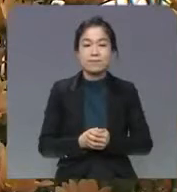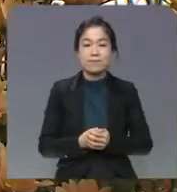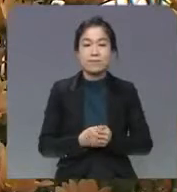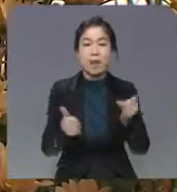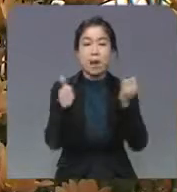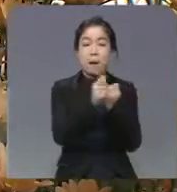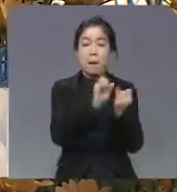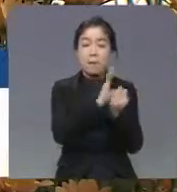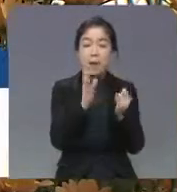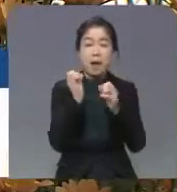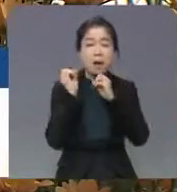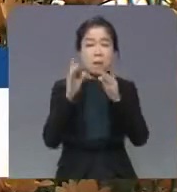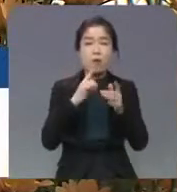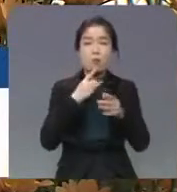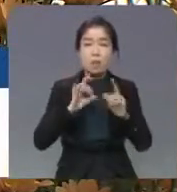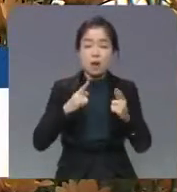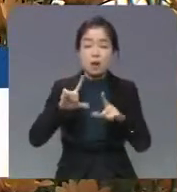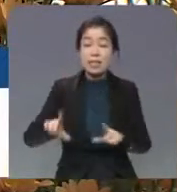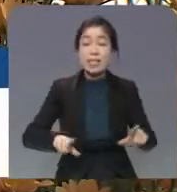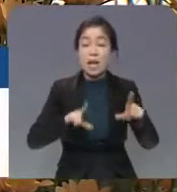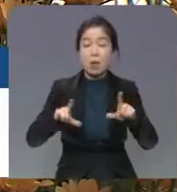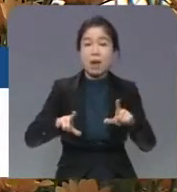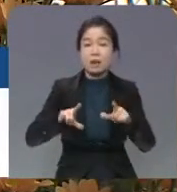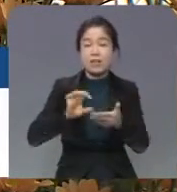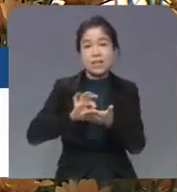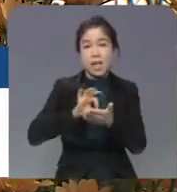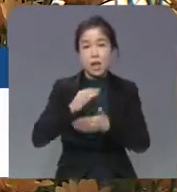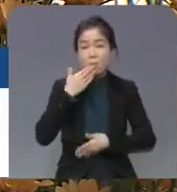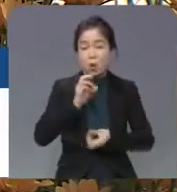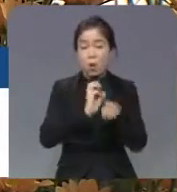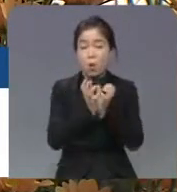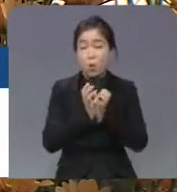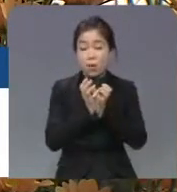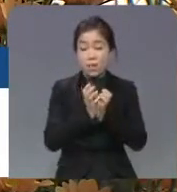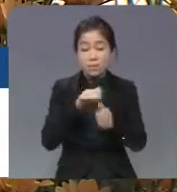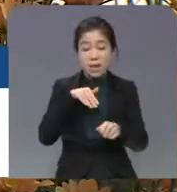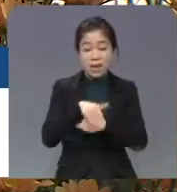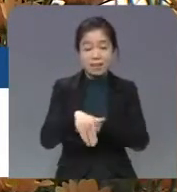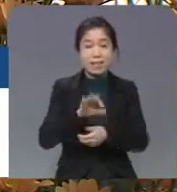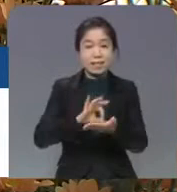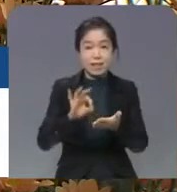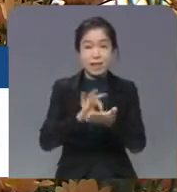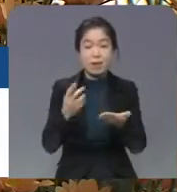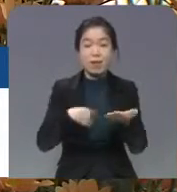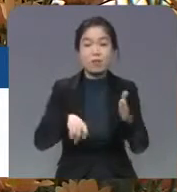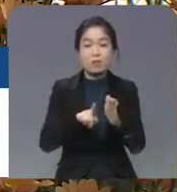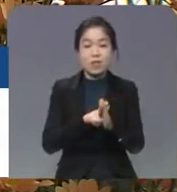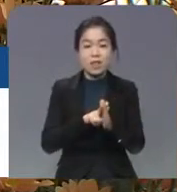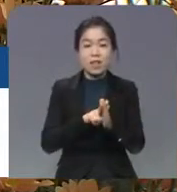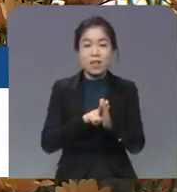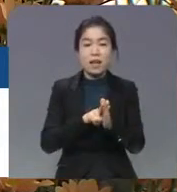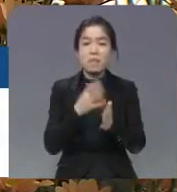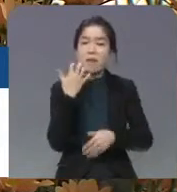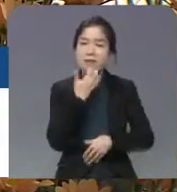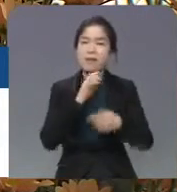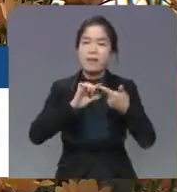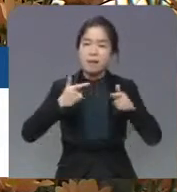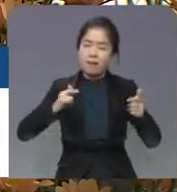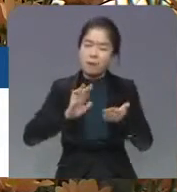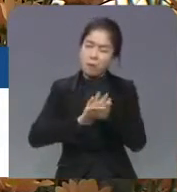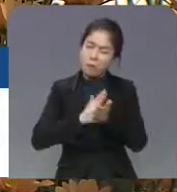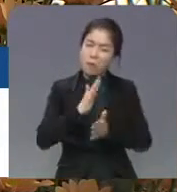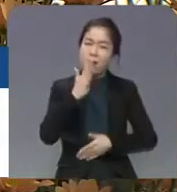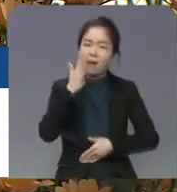경조사뿐만 아니라 생활 속에서도 이용할 수 있게, 특히 꽃다발용으로 이용할 수 있게 꽃색이 다양하고